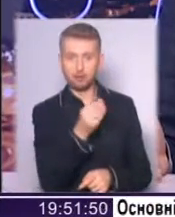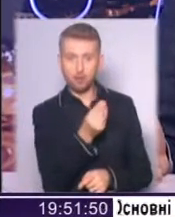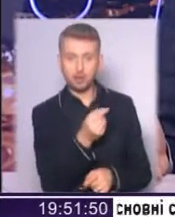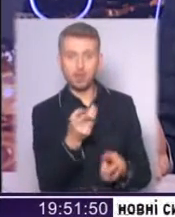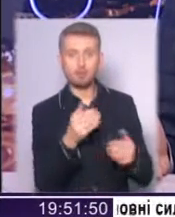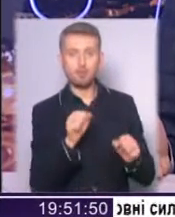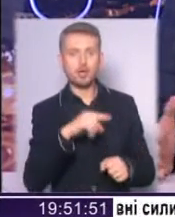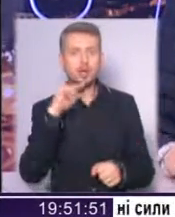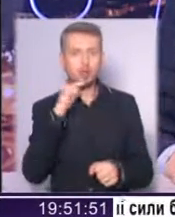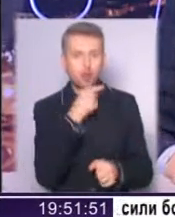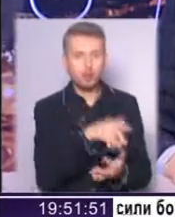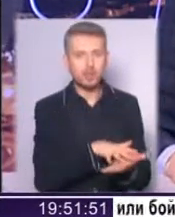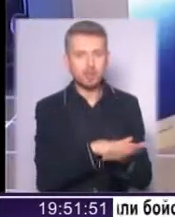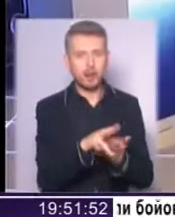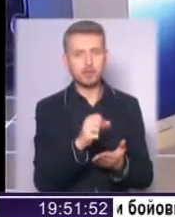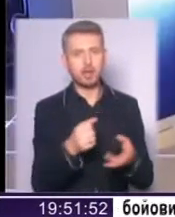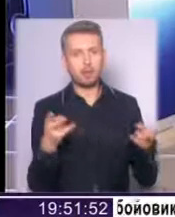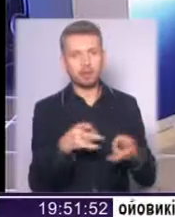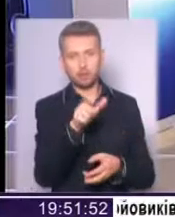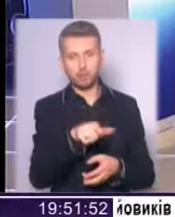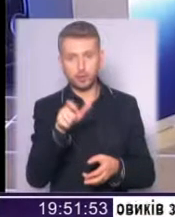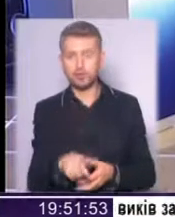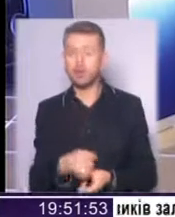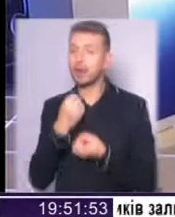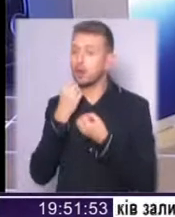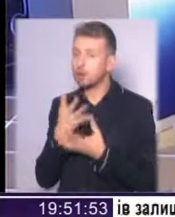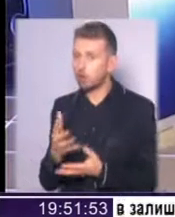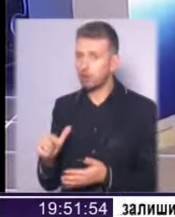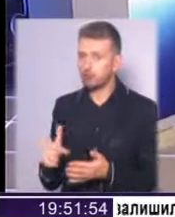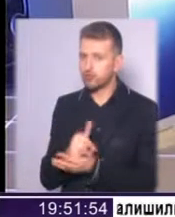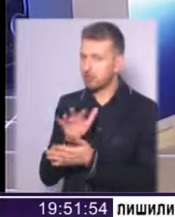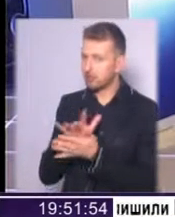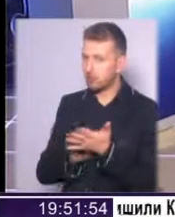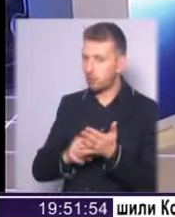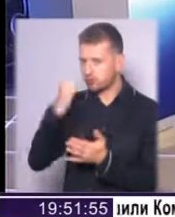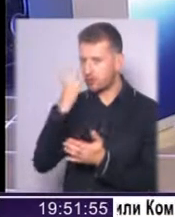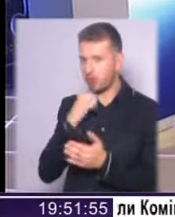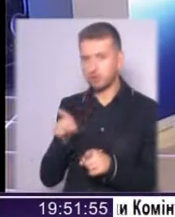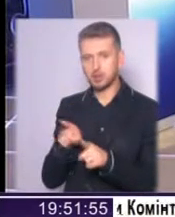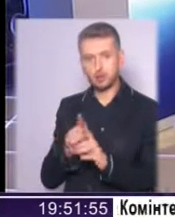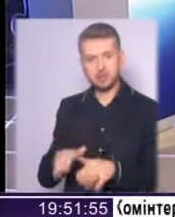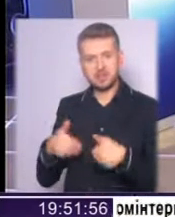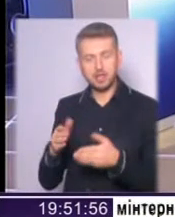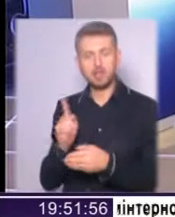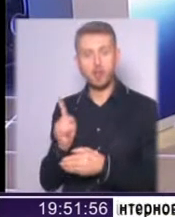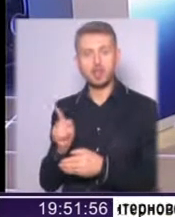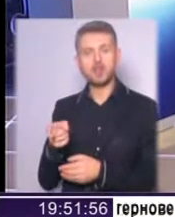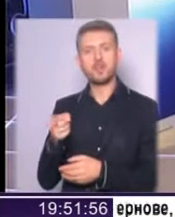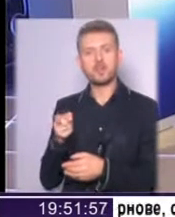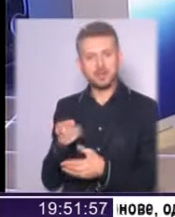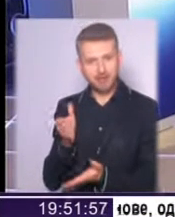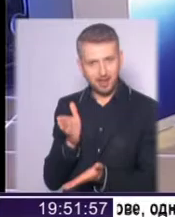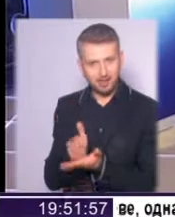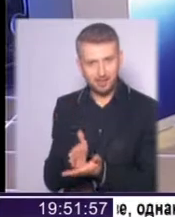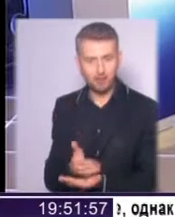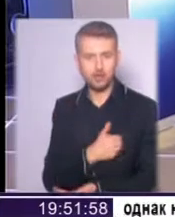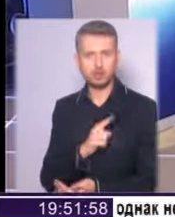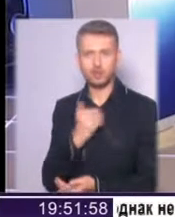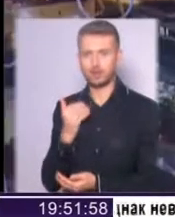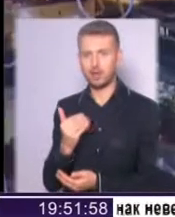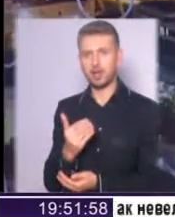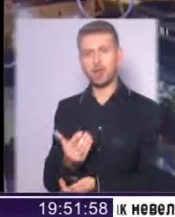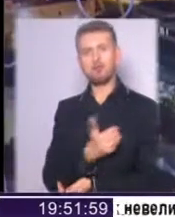тендерна біда дуже велика, це понад 300 мільярдів гривень щороку на тендерах закуповують. Якщо там суми відкатів більше